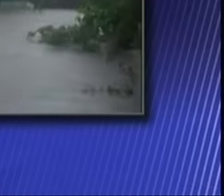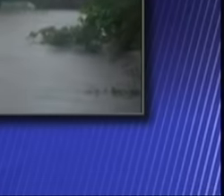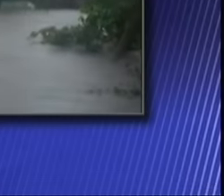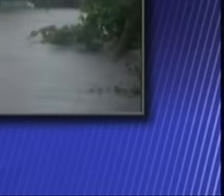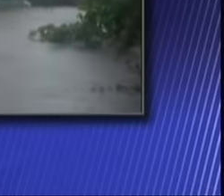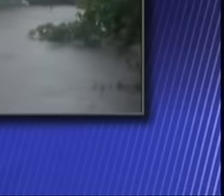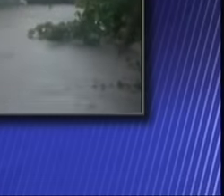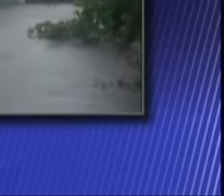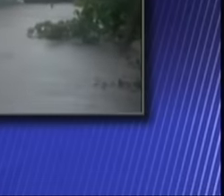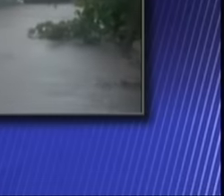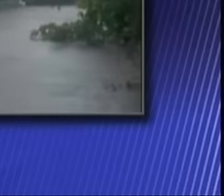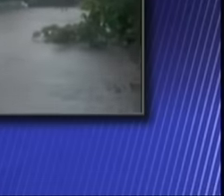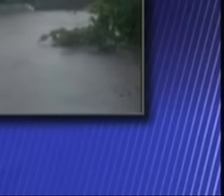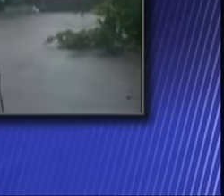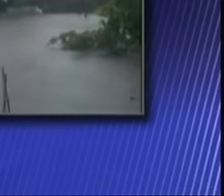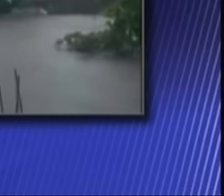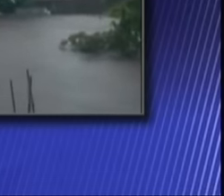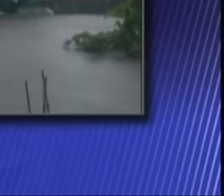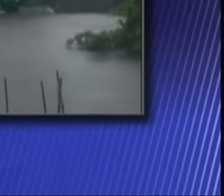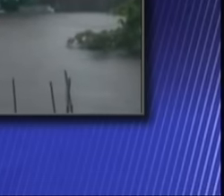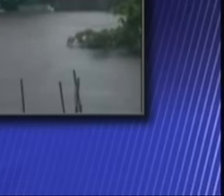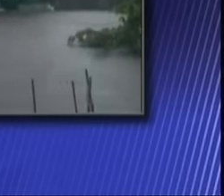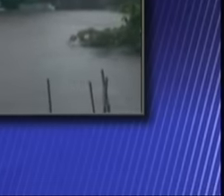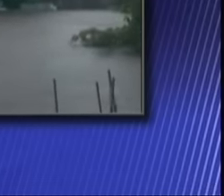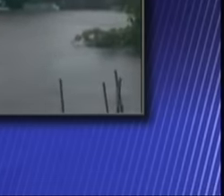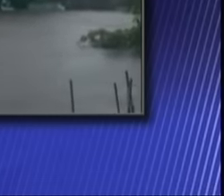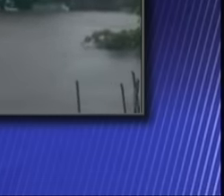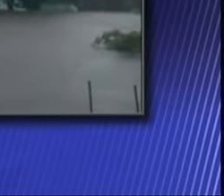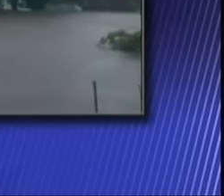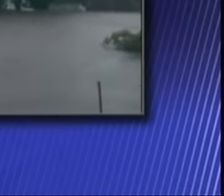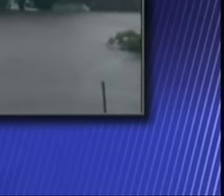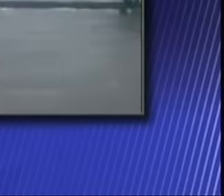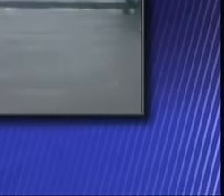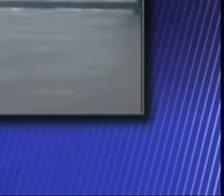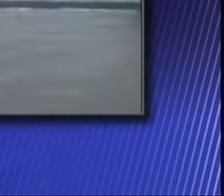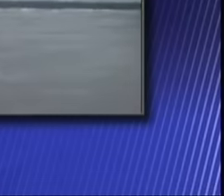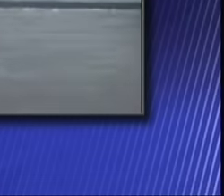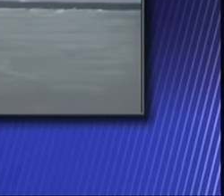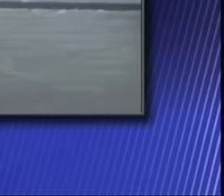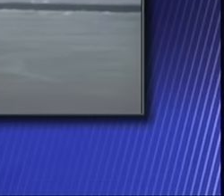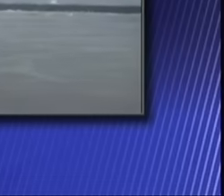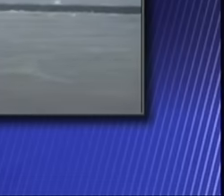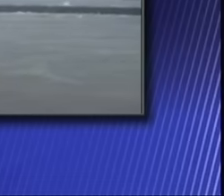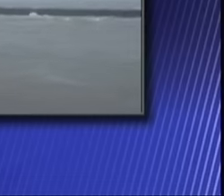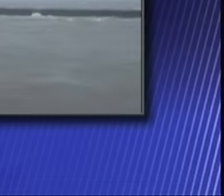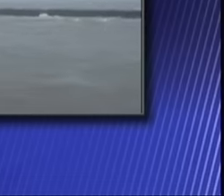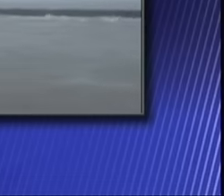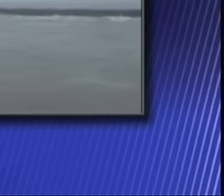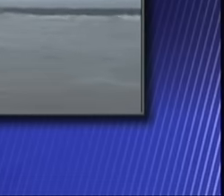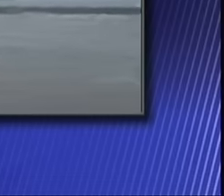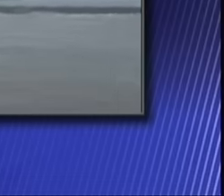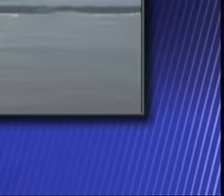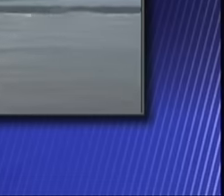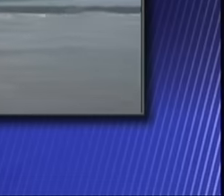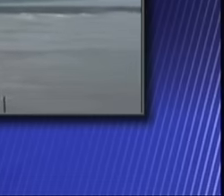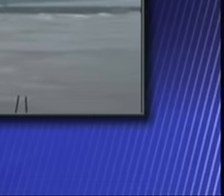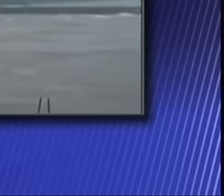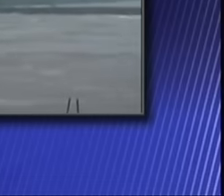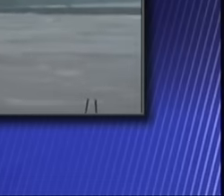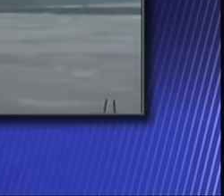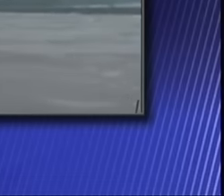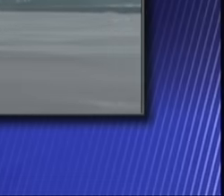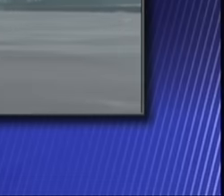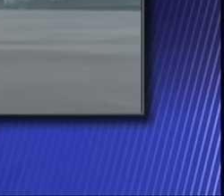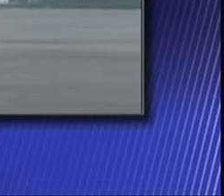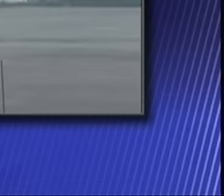pont Mimosa à Kinshasa. Nous sommes à Kinshasa. Plusieurs habitants ont abandonné leur maison dans les environs. La pluie d'aujourd'hui a précipité des